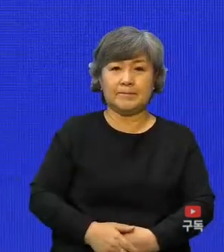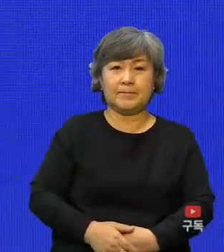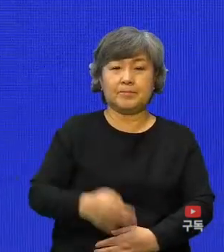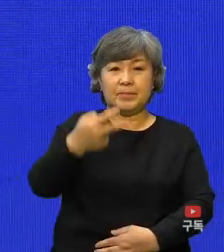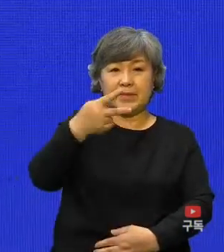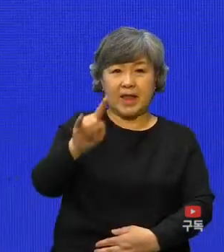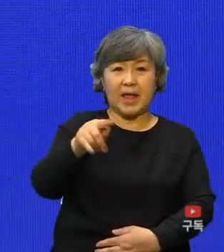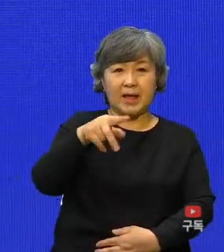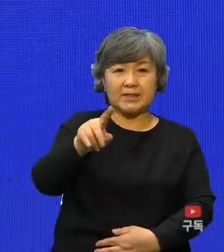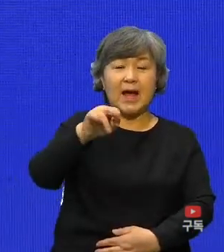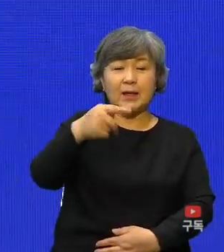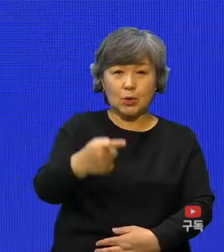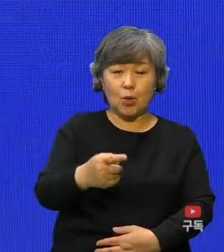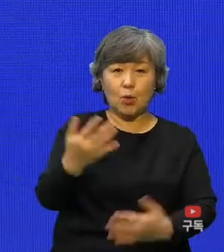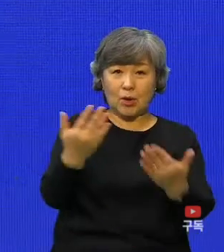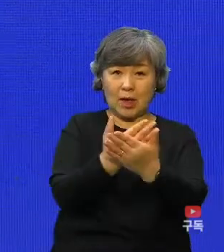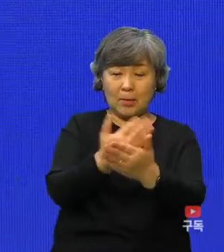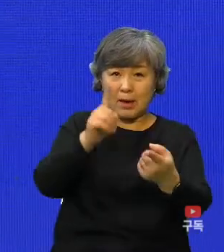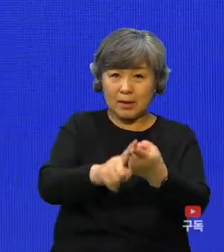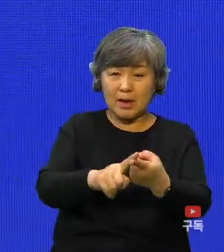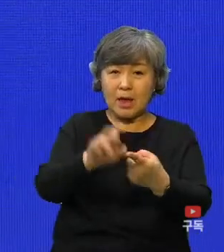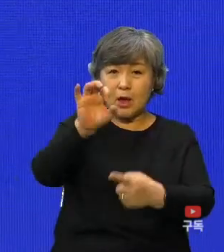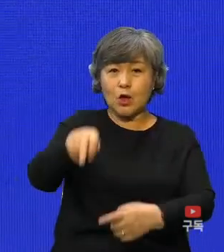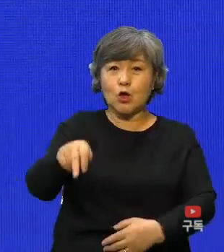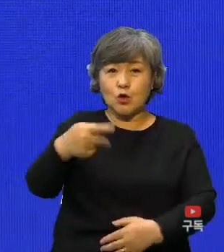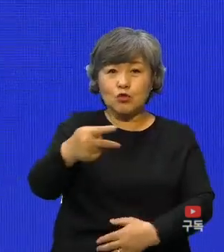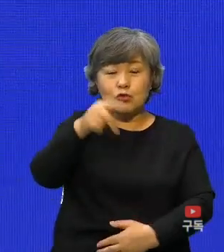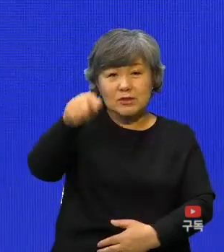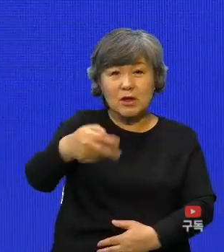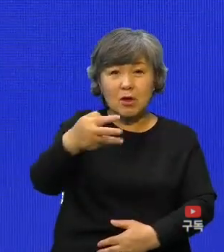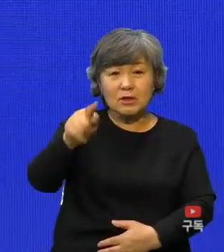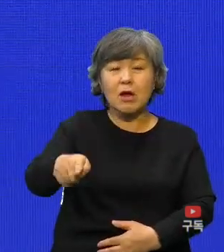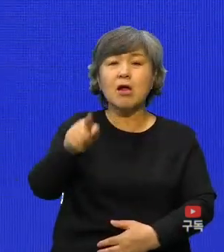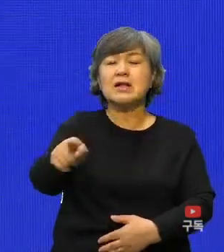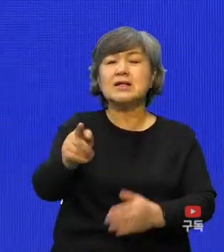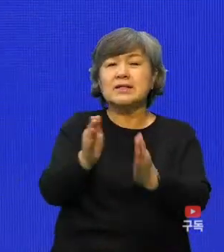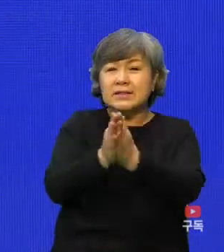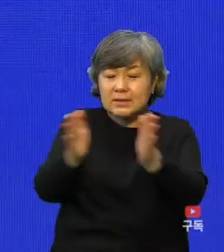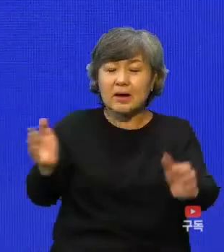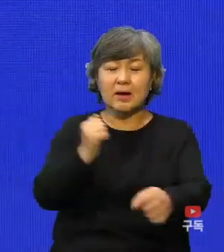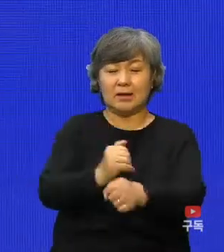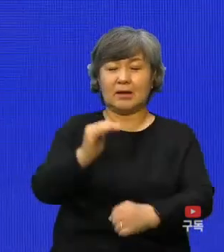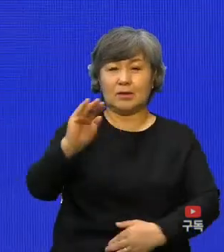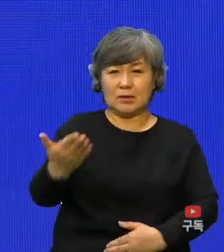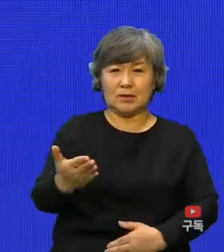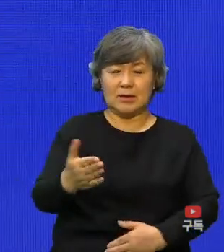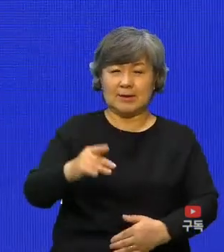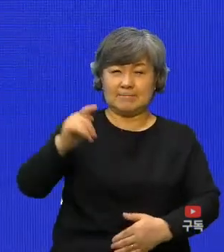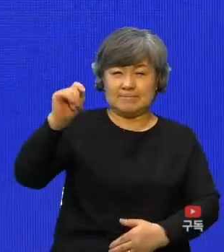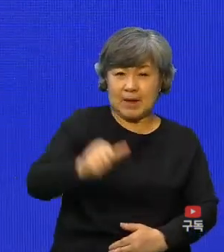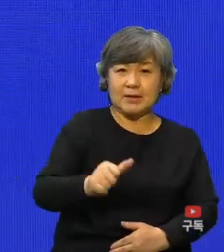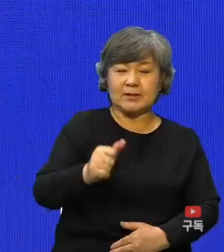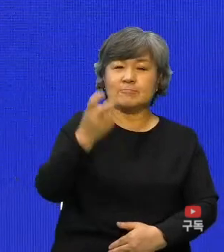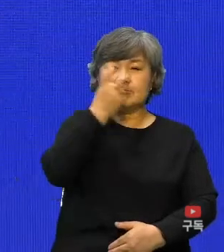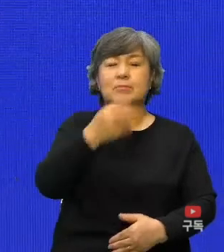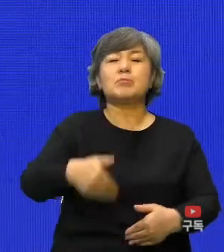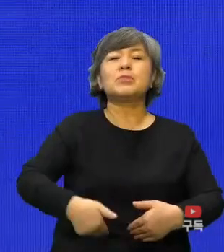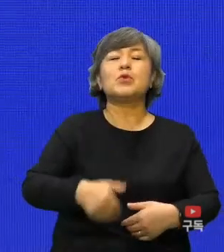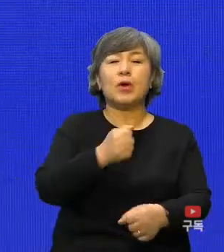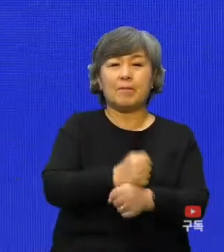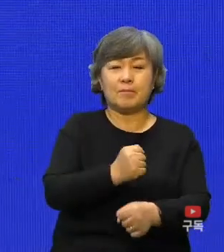대장동 개발 사업 논란은 윤석열 고발 사주 사건과처럼 시즌2를 시작하게 되었습니다. 신속한 수사가